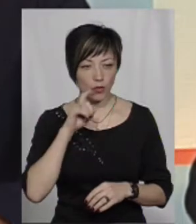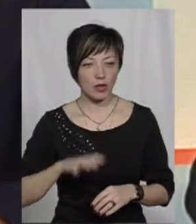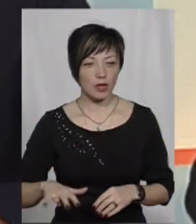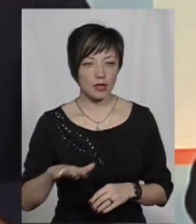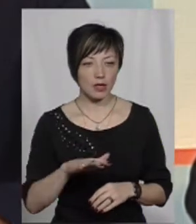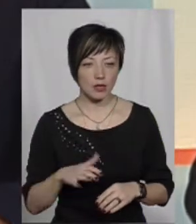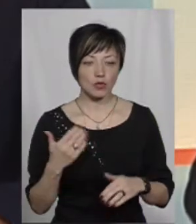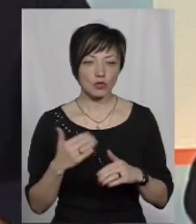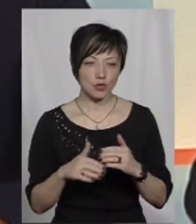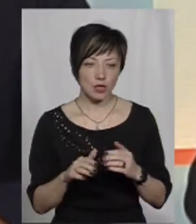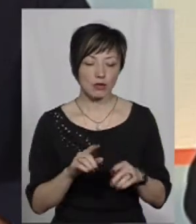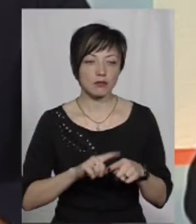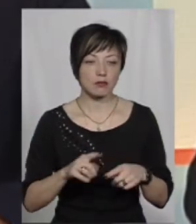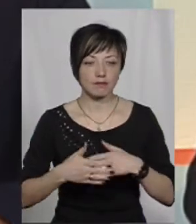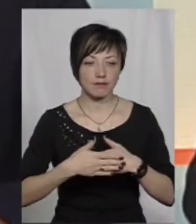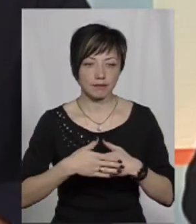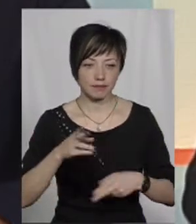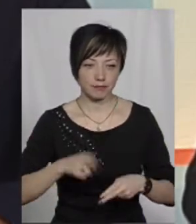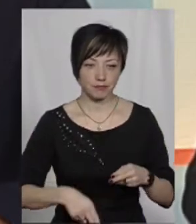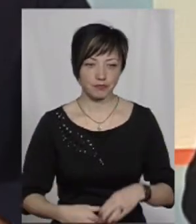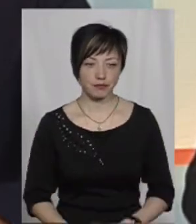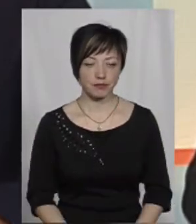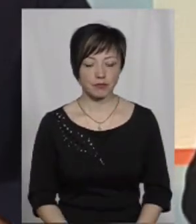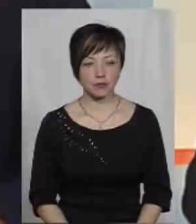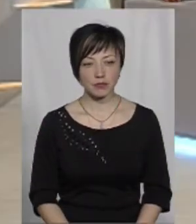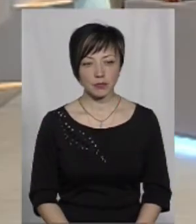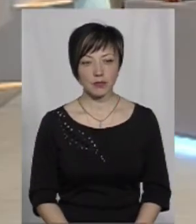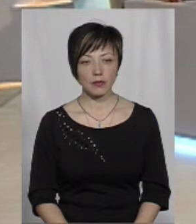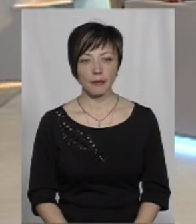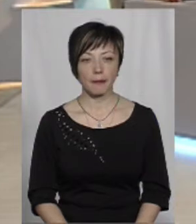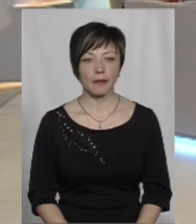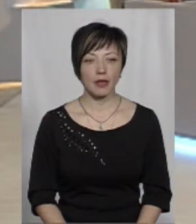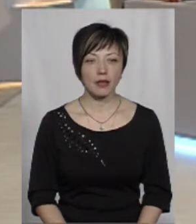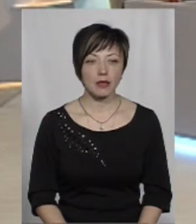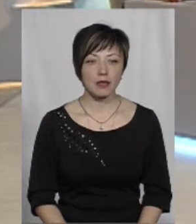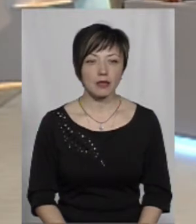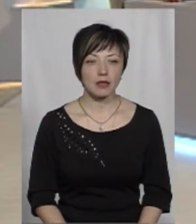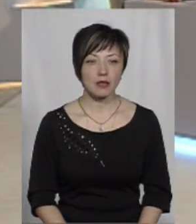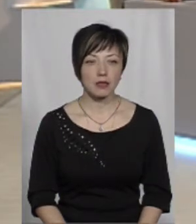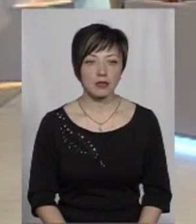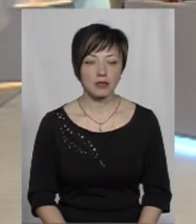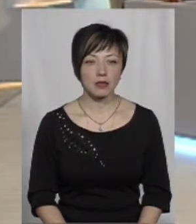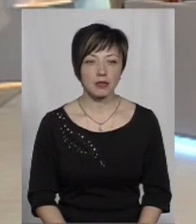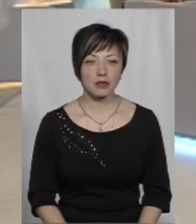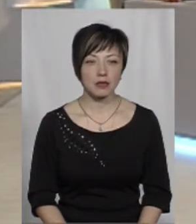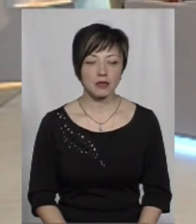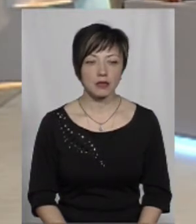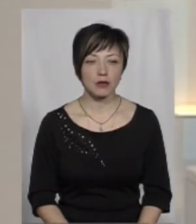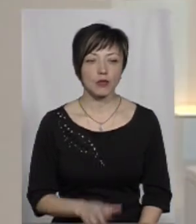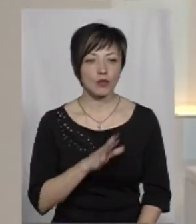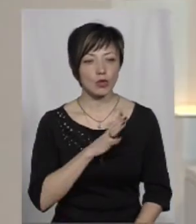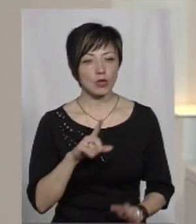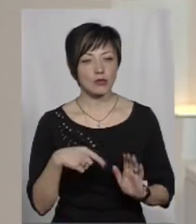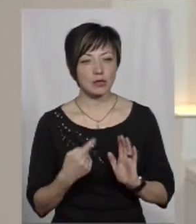України, і він вже майже працює. Тобто на найближчому майбутньому він запрацює. Було